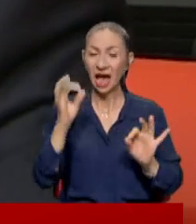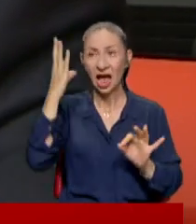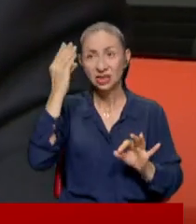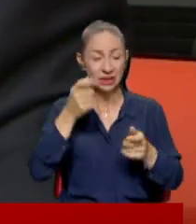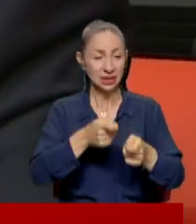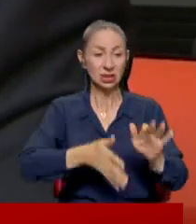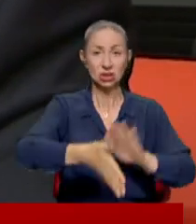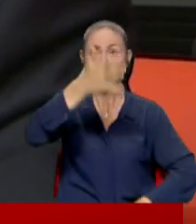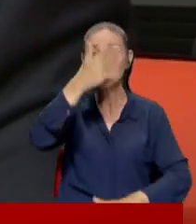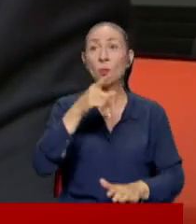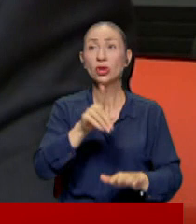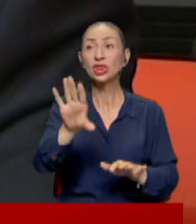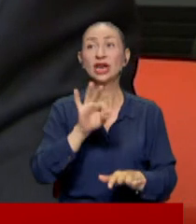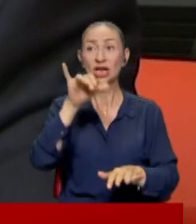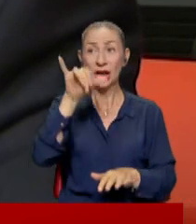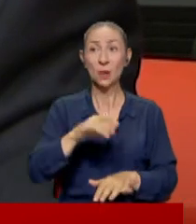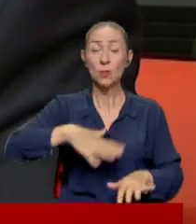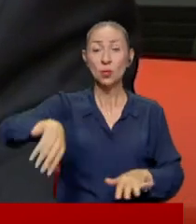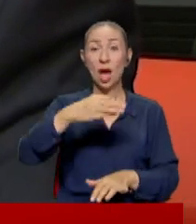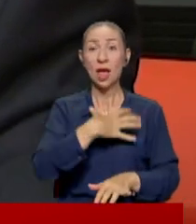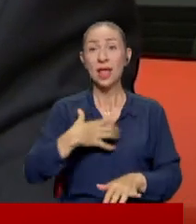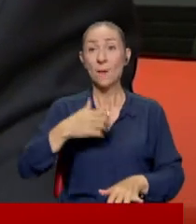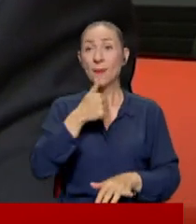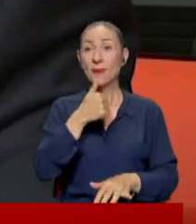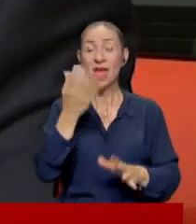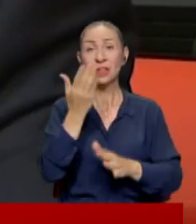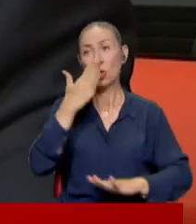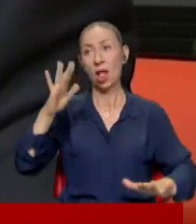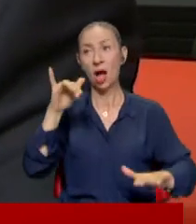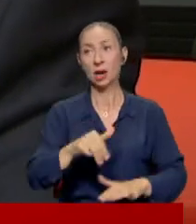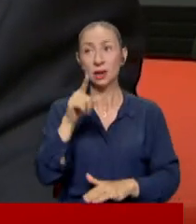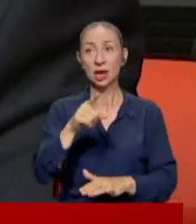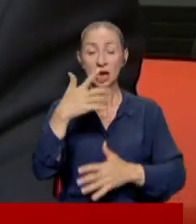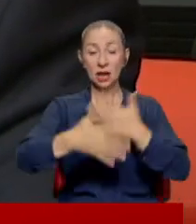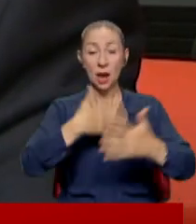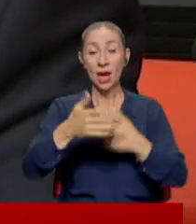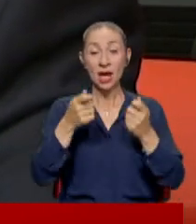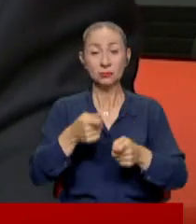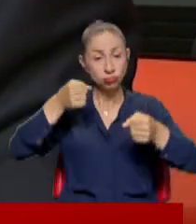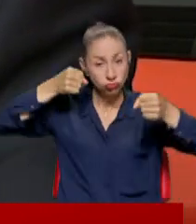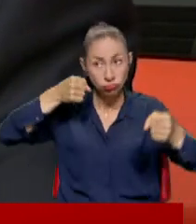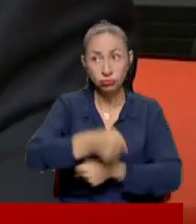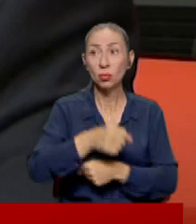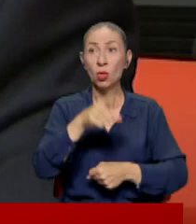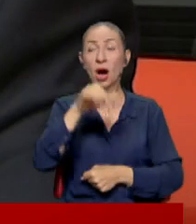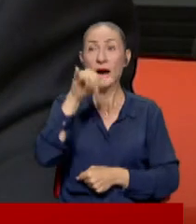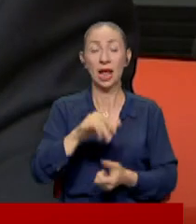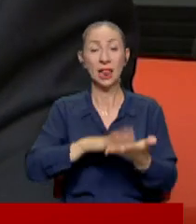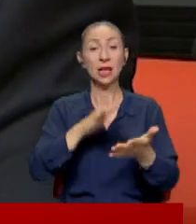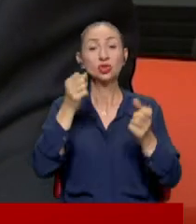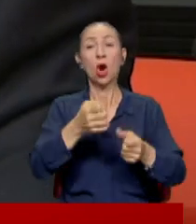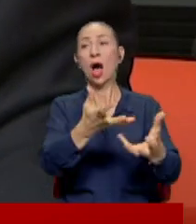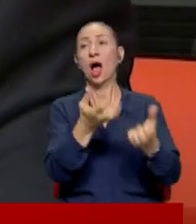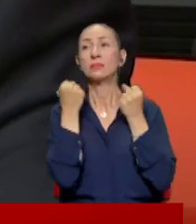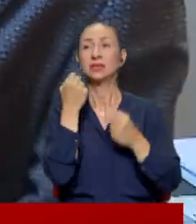anlayışla yetiştirsin. Bu tercih hakkı bütün anne ve babaların en doğal hakkıdır. Karma eğitimin dayatılması ise bu hakkın ellerinden